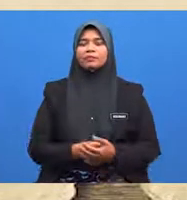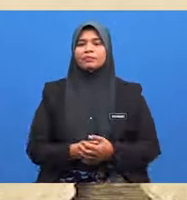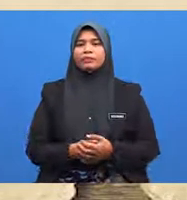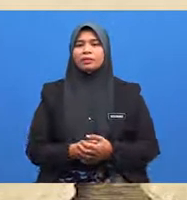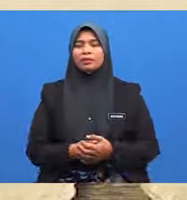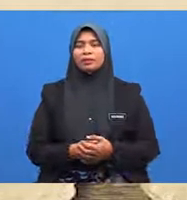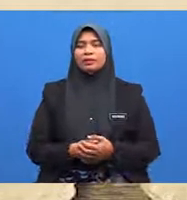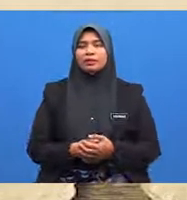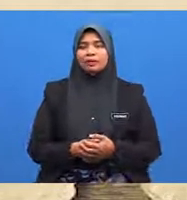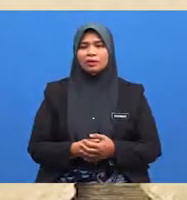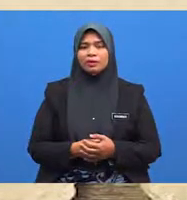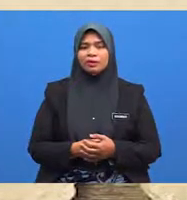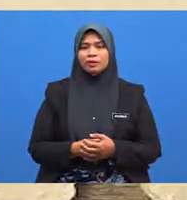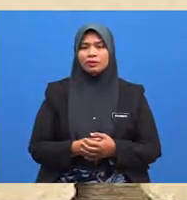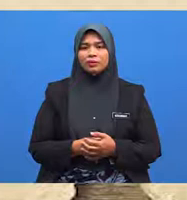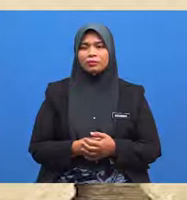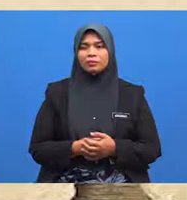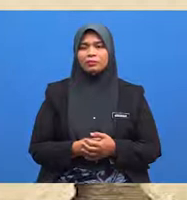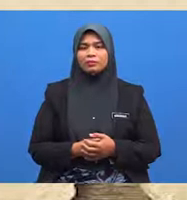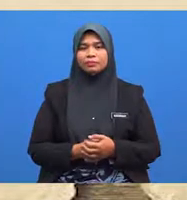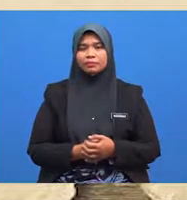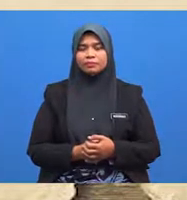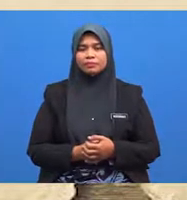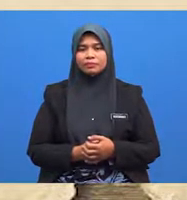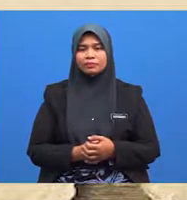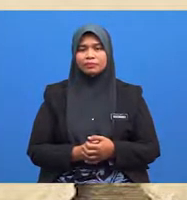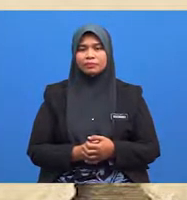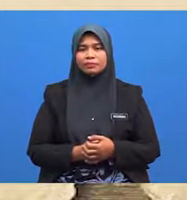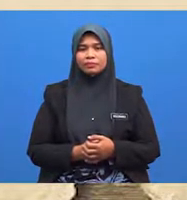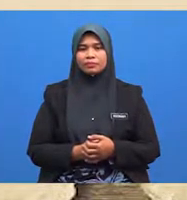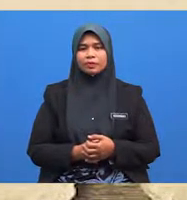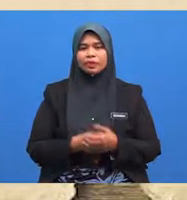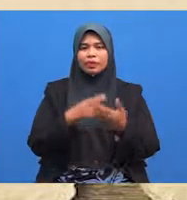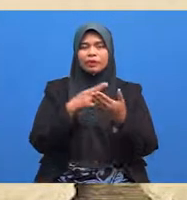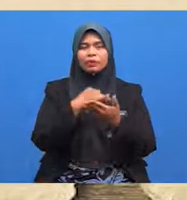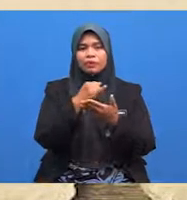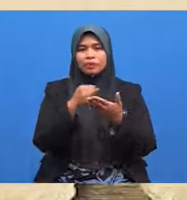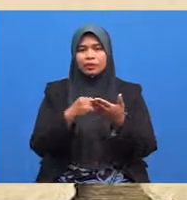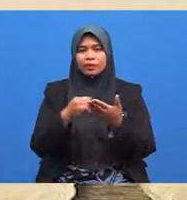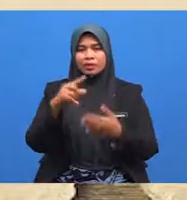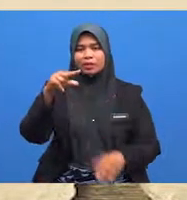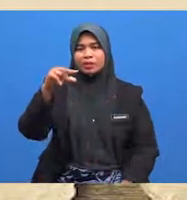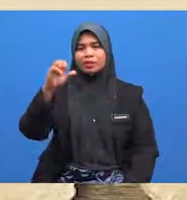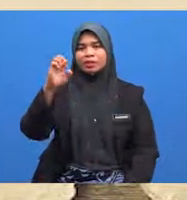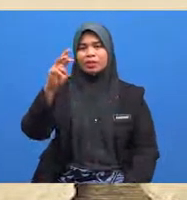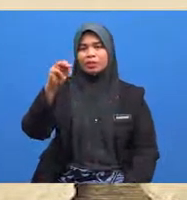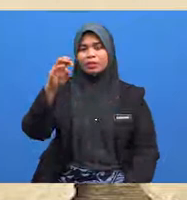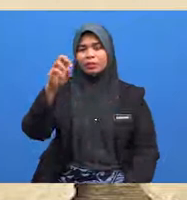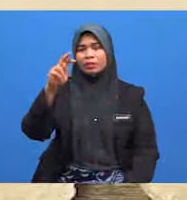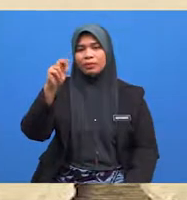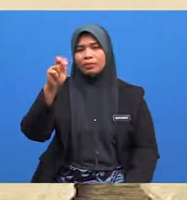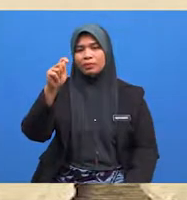Khan. Beliau memperoleh kenaikan gaji dan gajah atas perkhidmatannya dalam